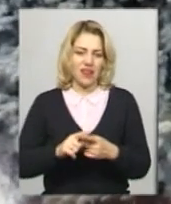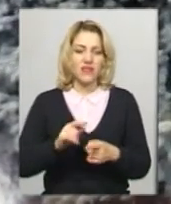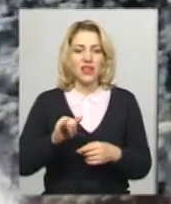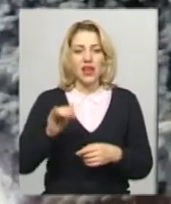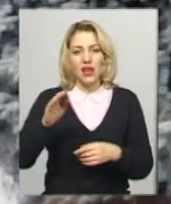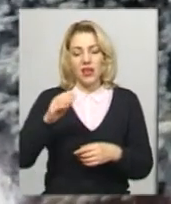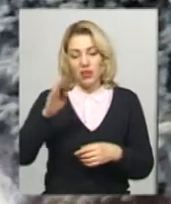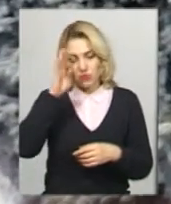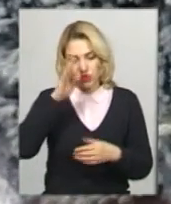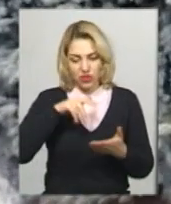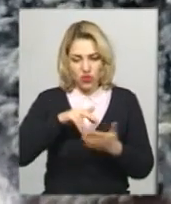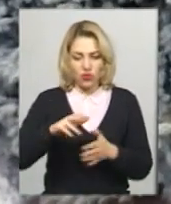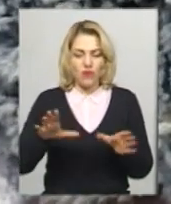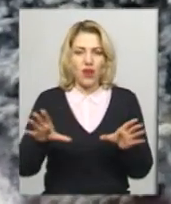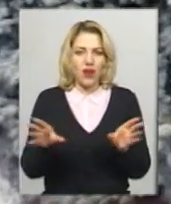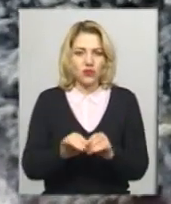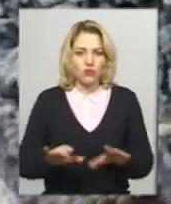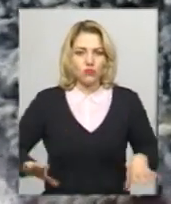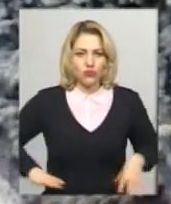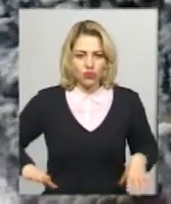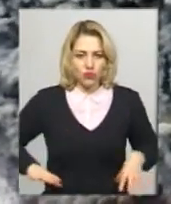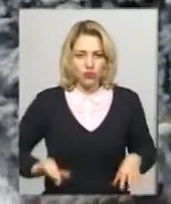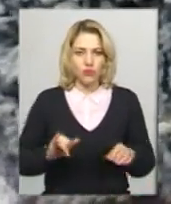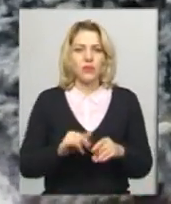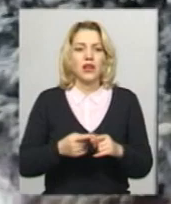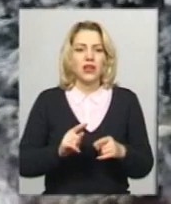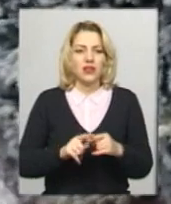конем і з хлопчиком, він десь звідки, де він переховує цих конів.